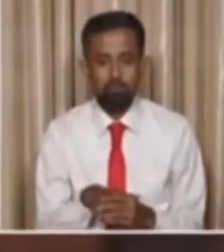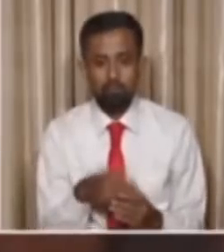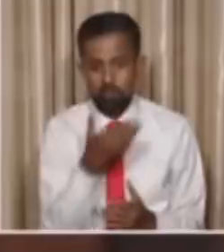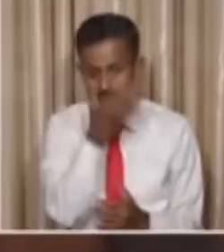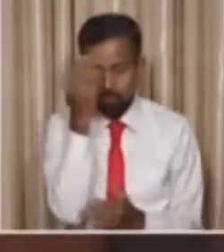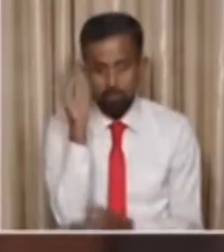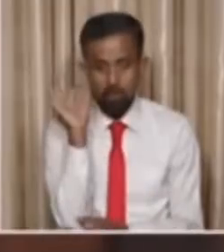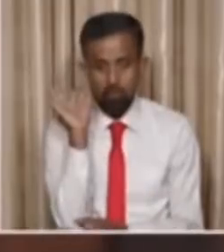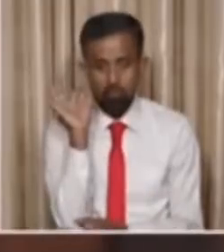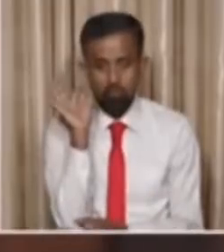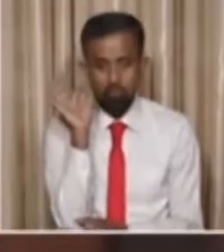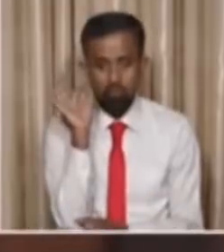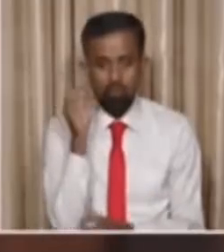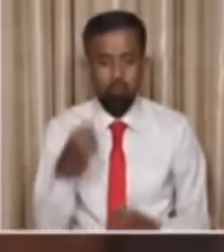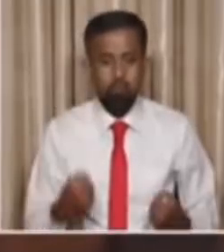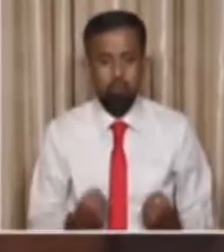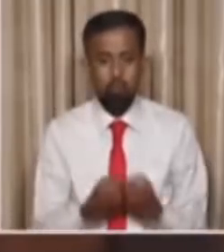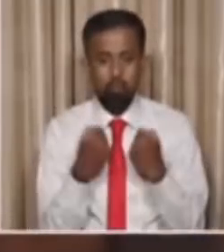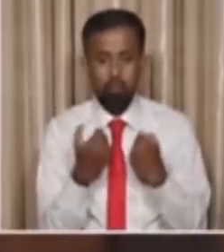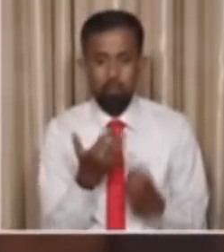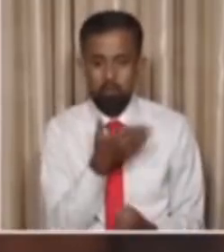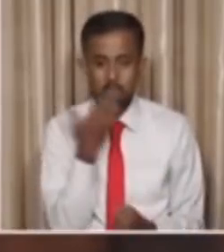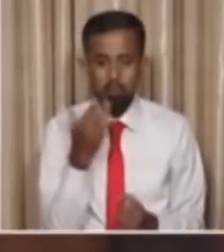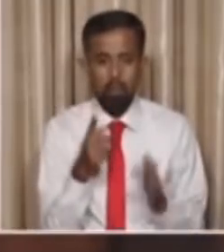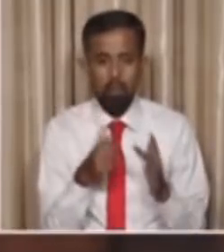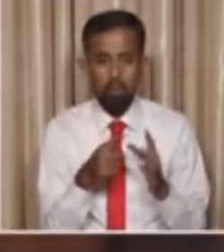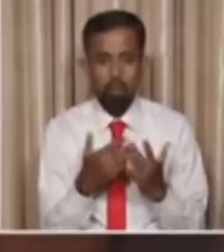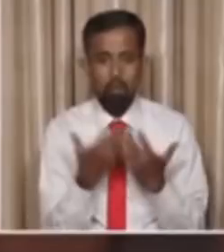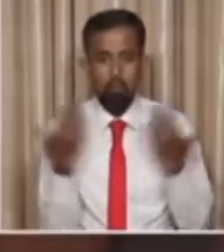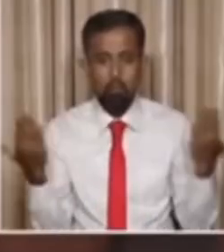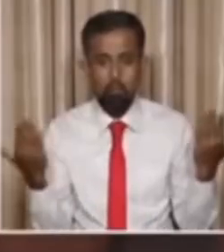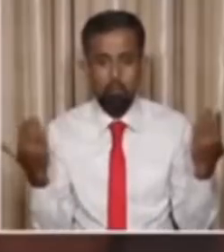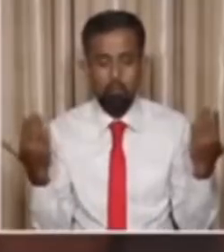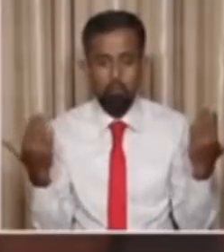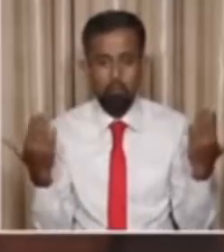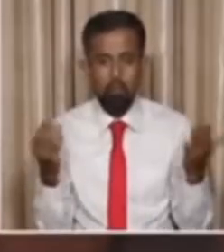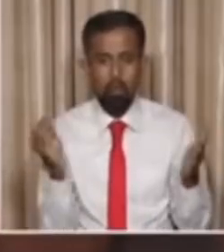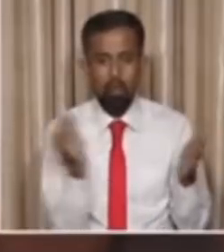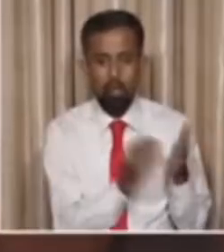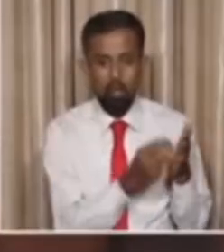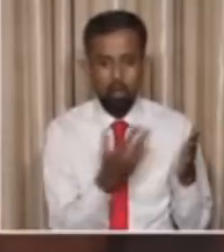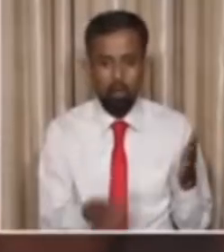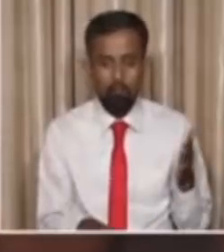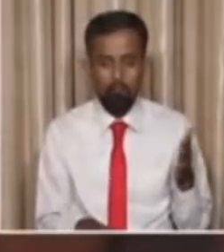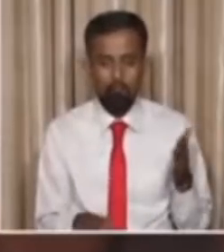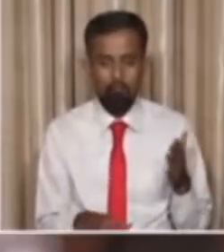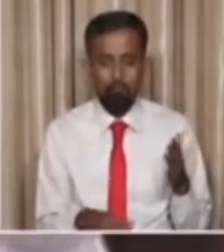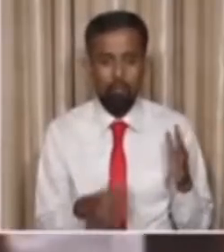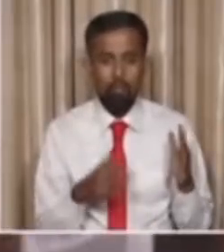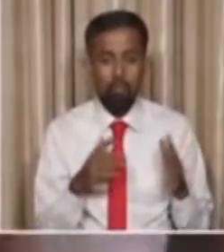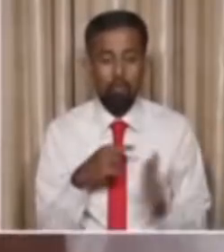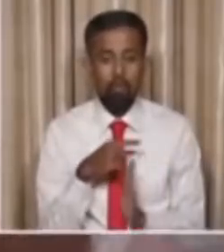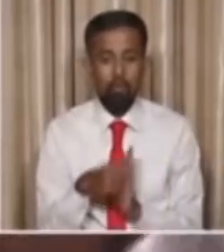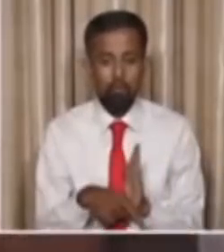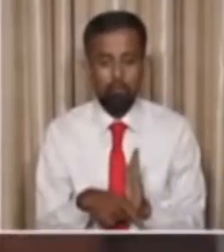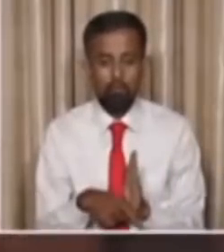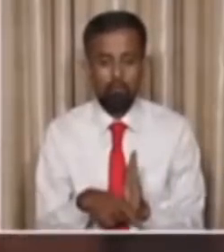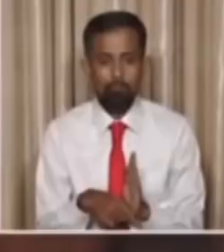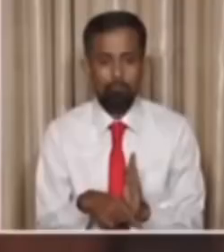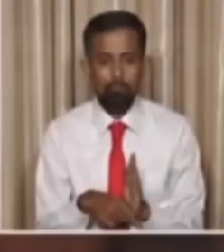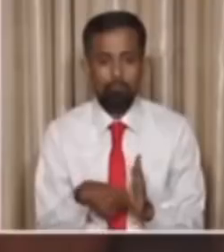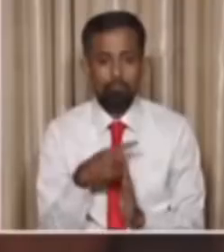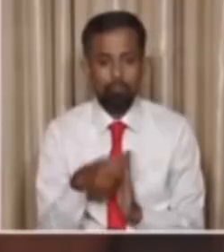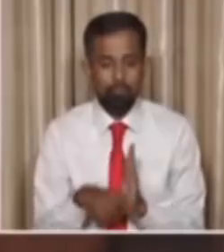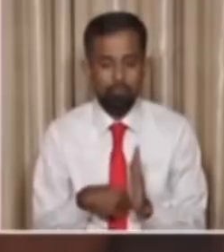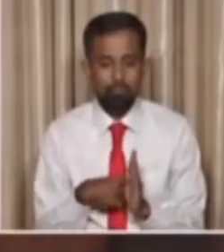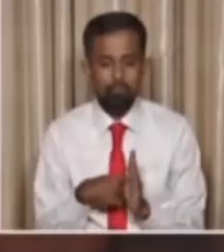බෞද්ධ කලබලයක් ඇති වෙන්න පුළුවන් කියලා අයිලන්ඩ් පුවත්පතේ වාර්තාවක් ඇවිල්ලා තියෙනවා මේ වාර්තාව කියලා තියෙන local intelligence have issued